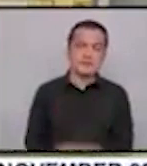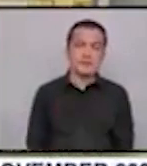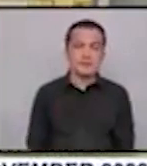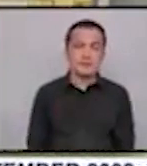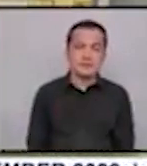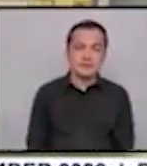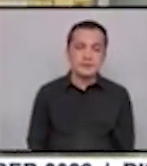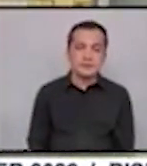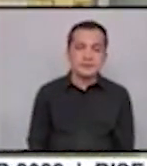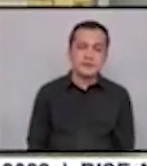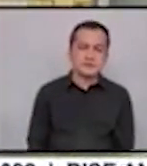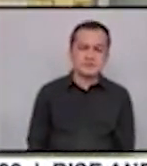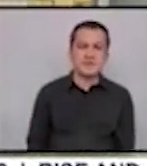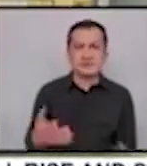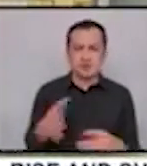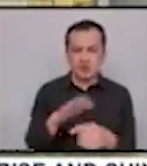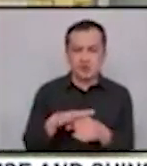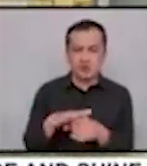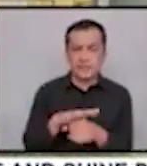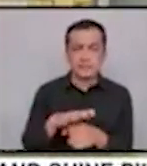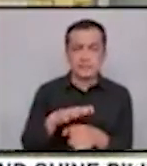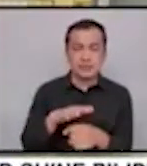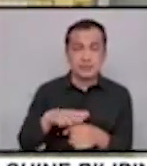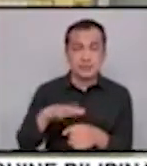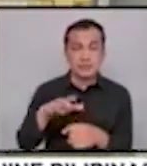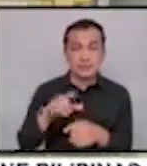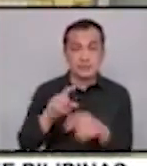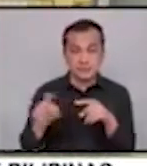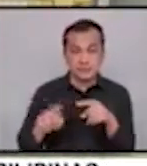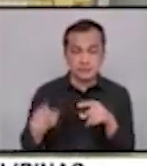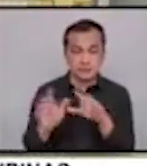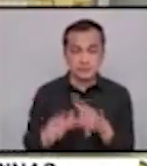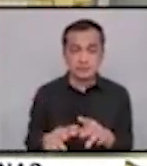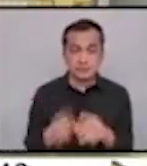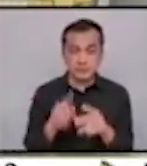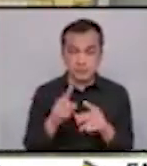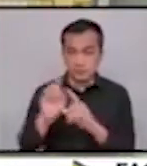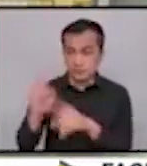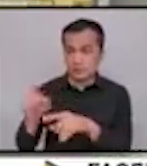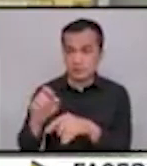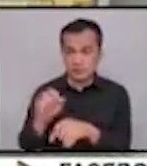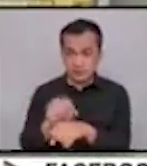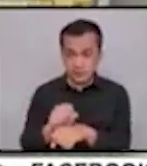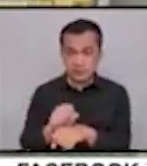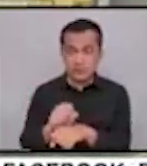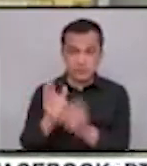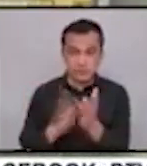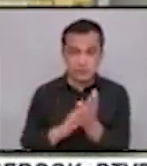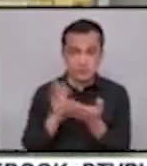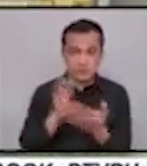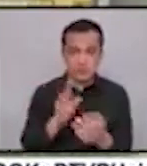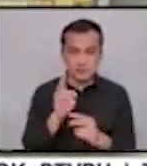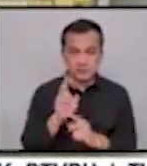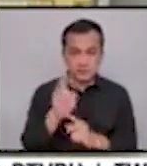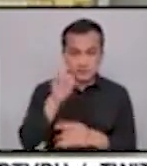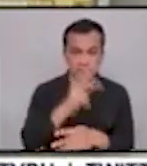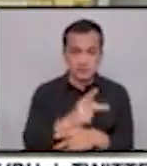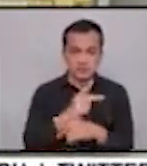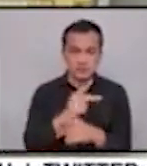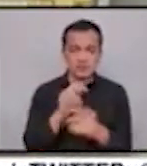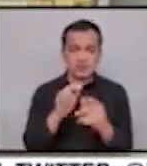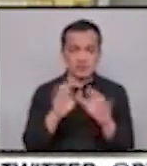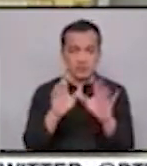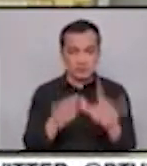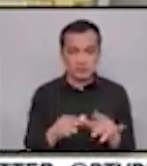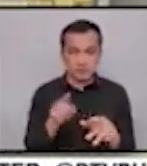mga localized thunderstorms. At doon naman sa mga papasok sa trabaho at mga eskwelahan, magdala pa rin tayo ng payong protection sa ulan, lalo na doon sa mga umuwi